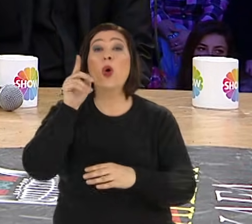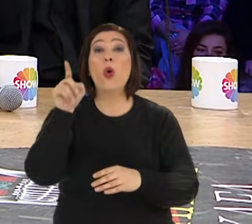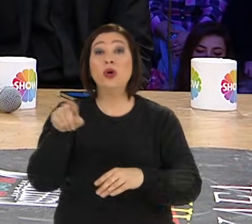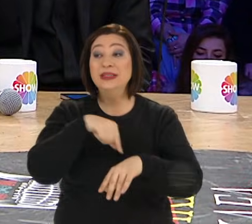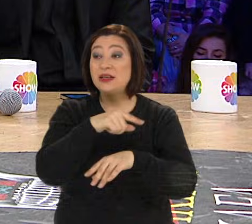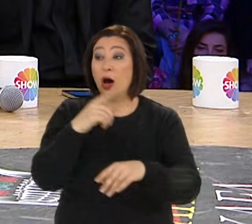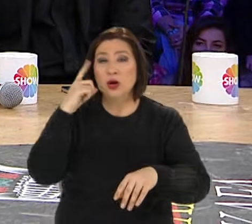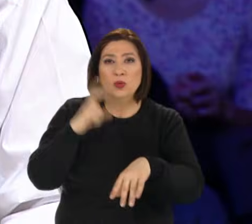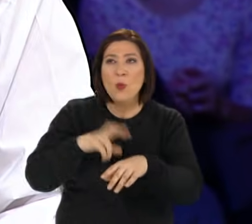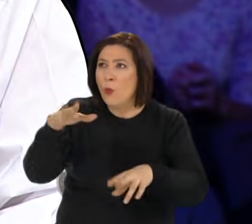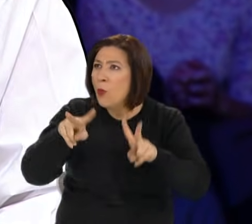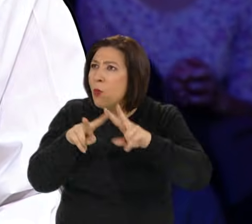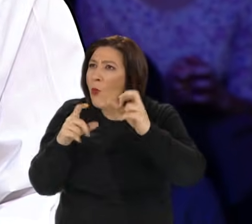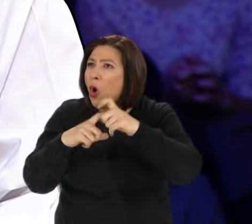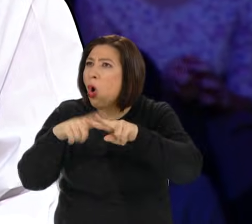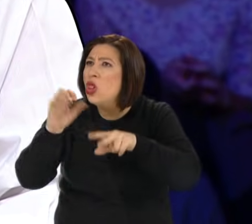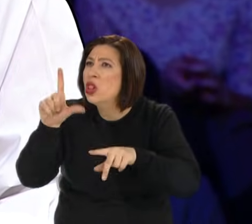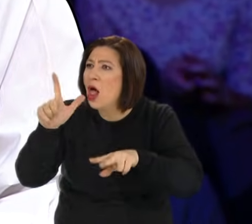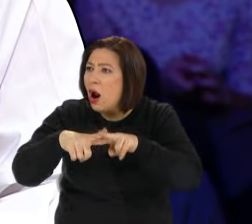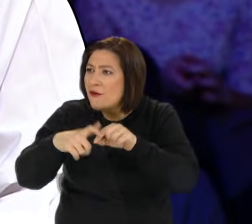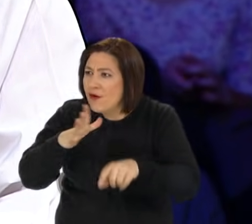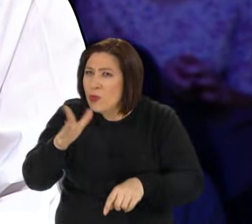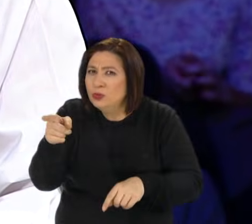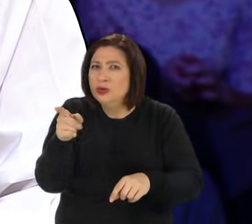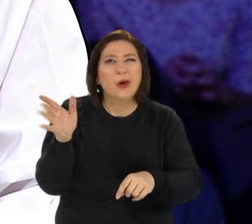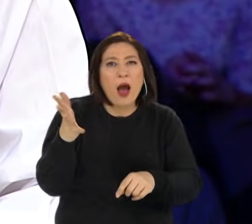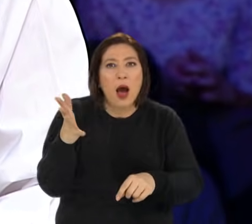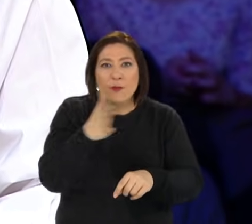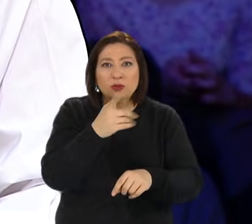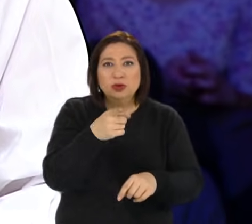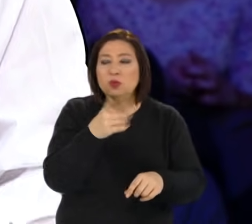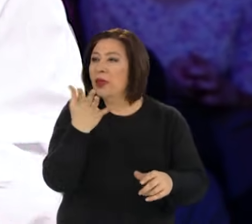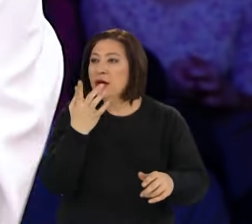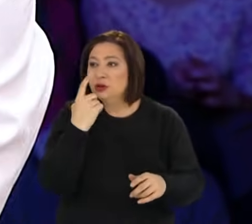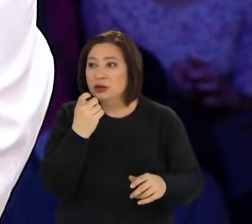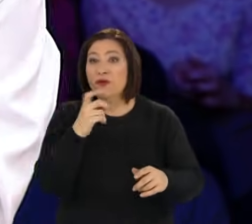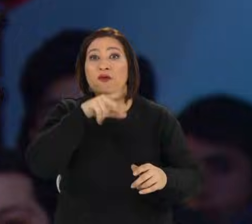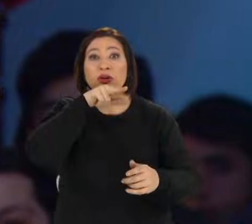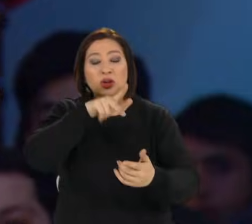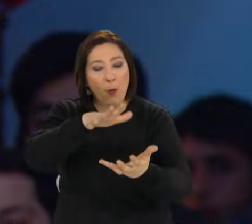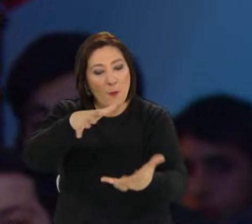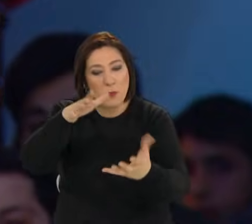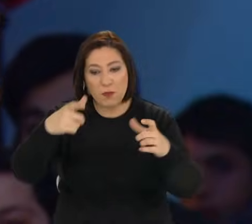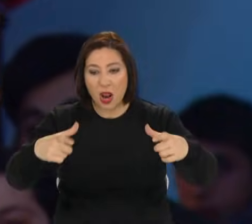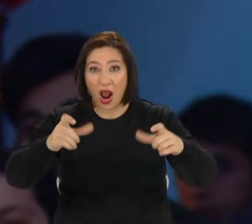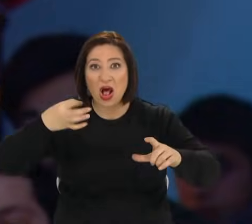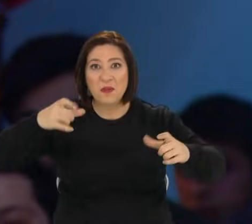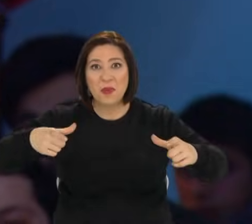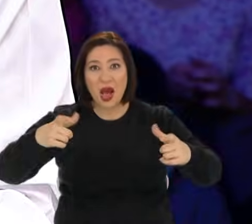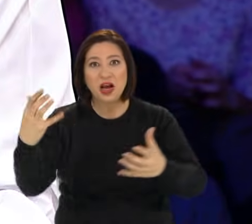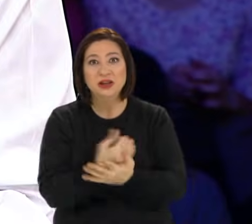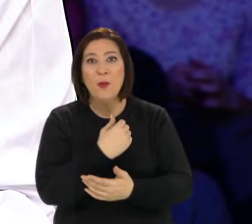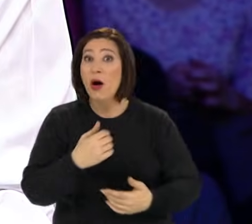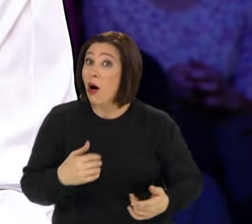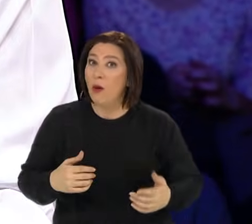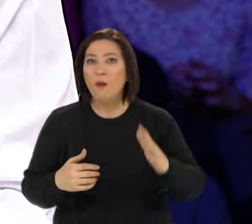sırada hatırlıyor. Oğlum Moğollar diye bir tipler var lan. Hani ya? Abi o ne zaman iş abi? Fransa'da böyle plak milak filan hesabı.